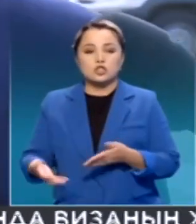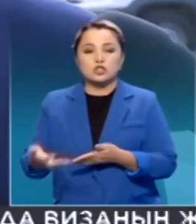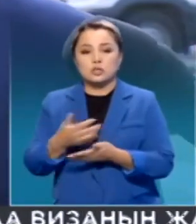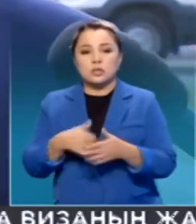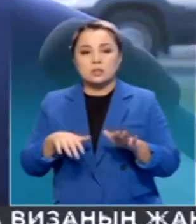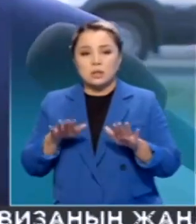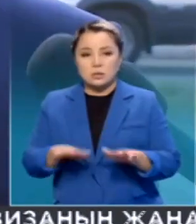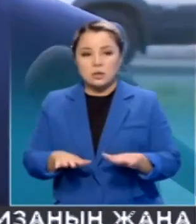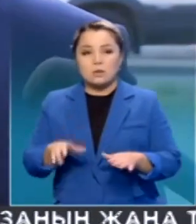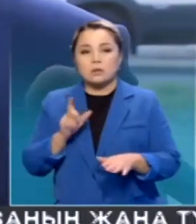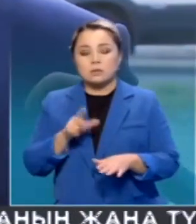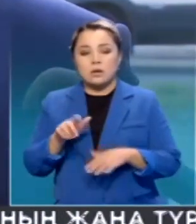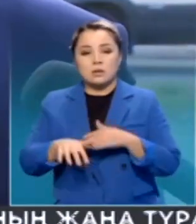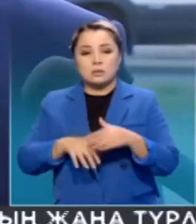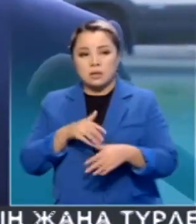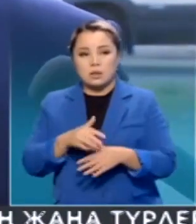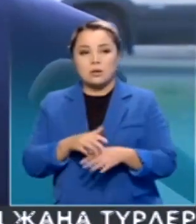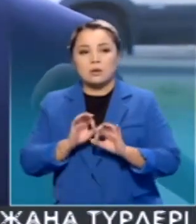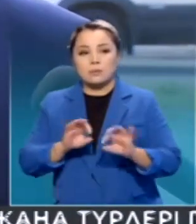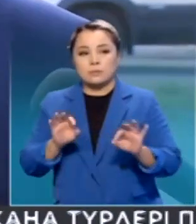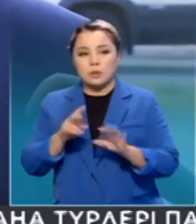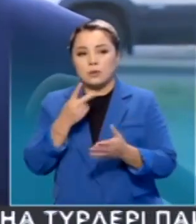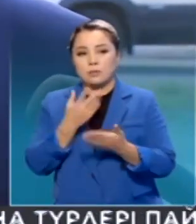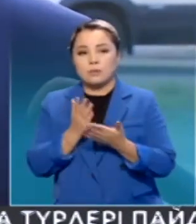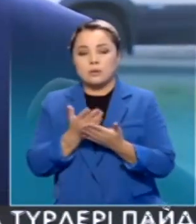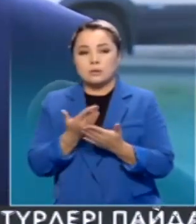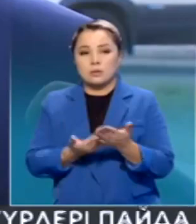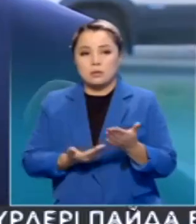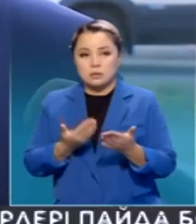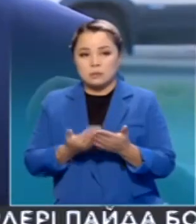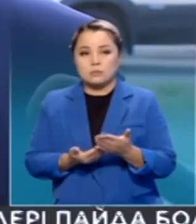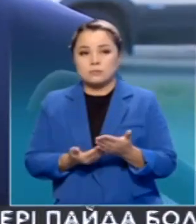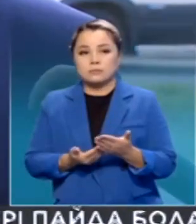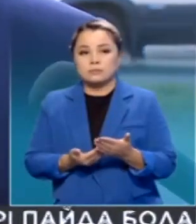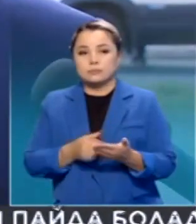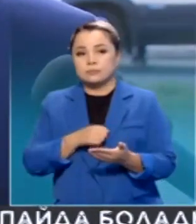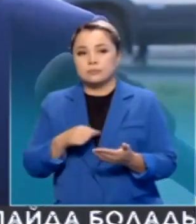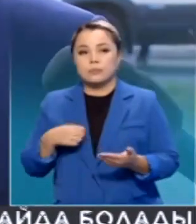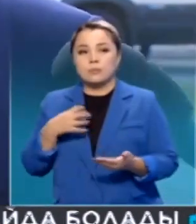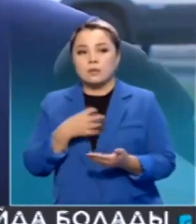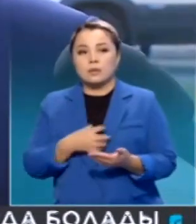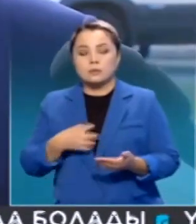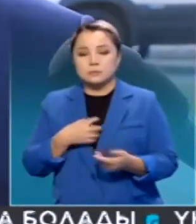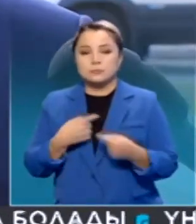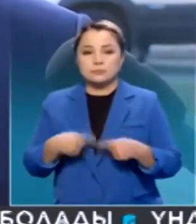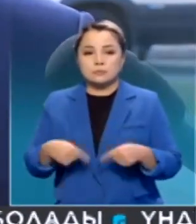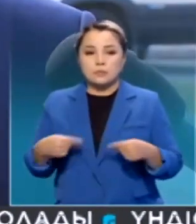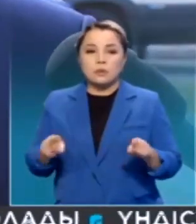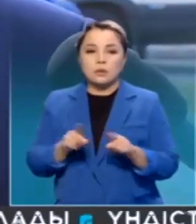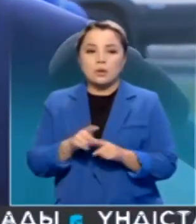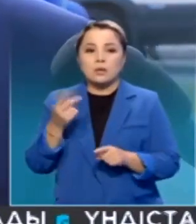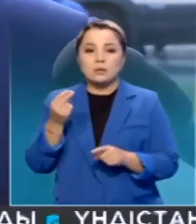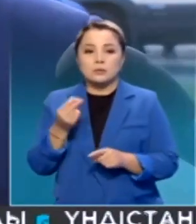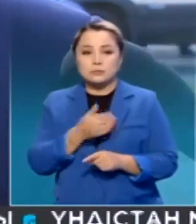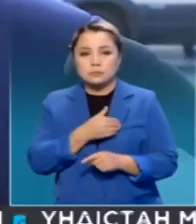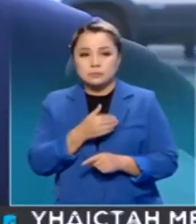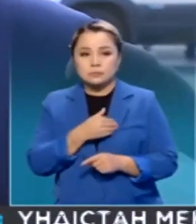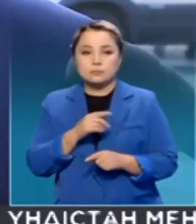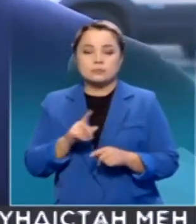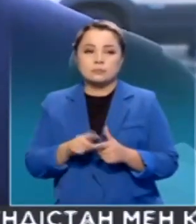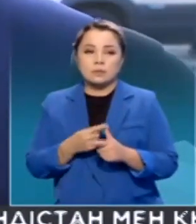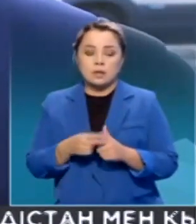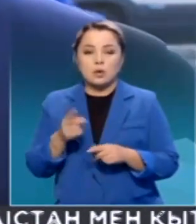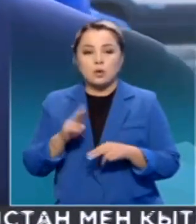жинадық. Бірақ келген адамдардың бәрін түсіндіруге тырысып жатырмыз. Тіптен ең негізгі қажетті заттар, егер де ақшалай және